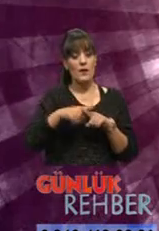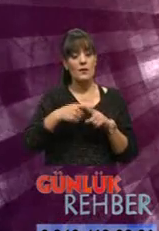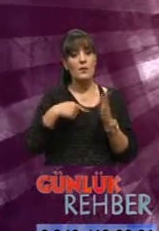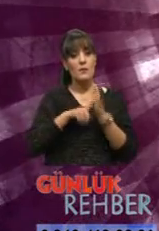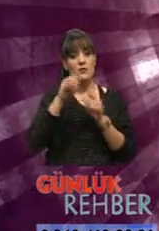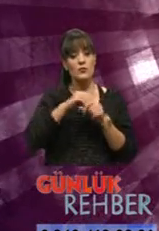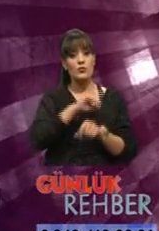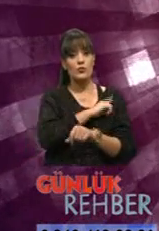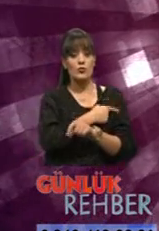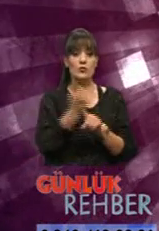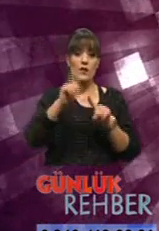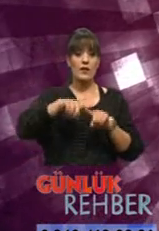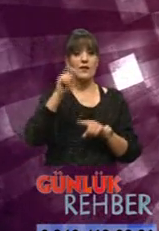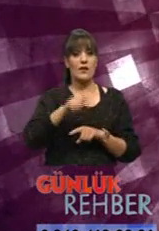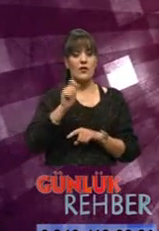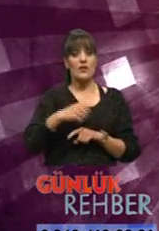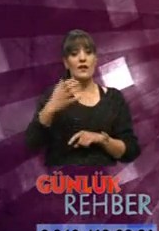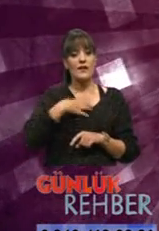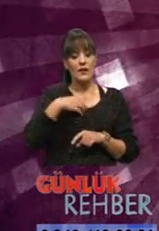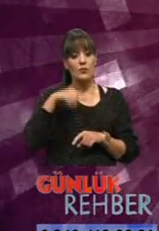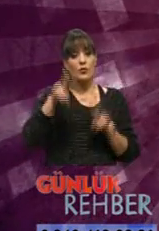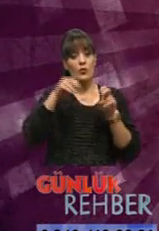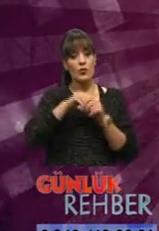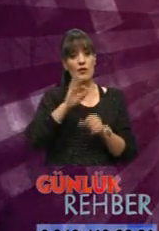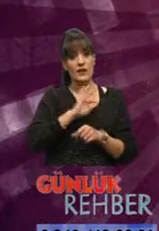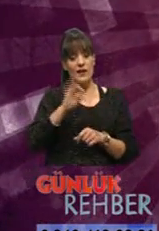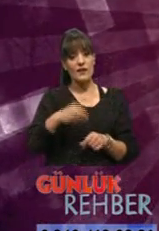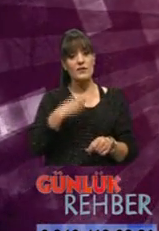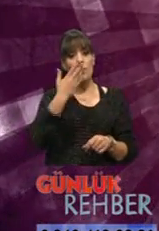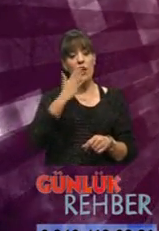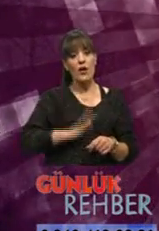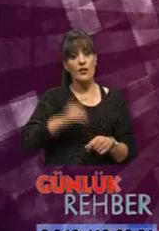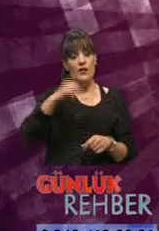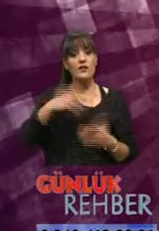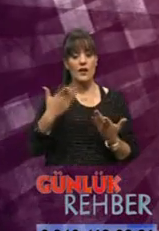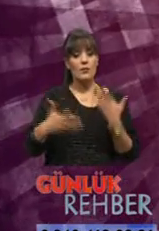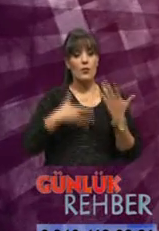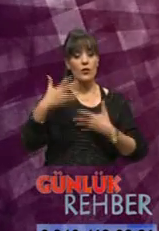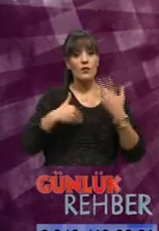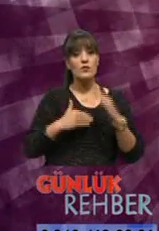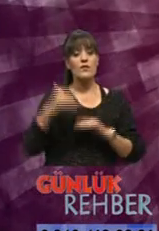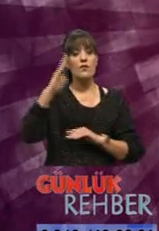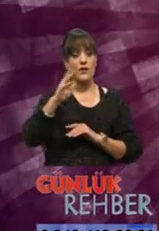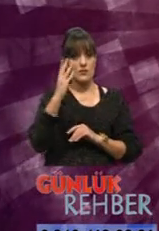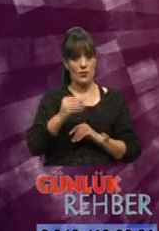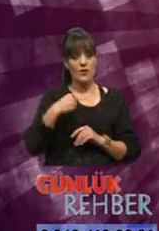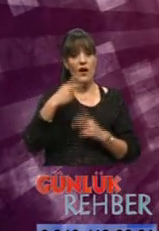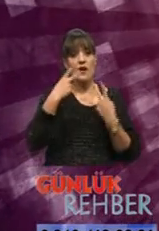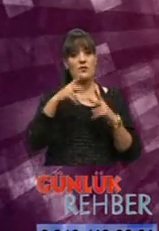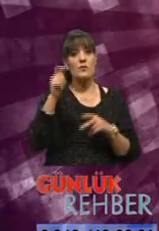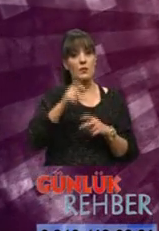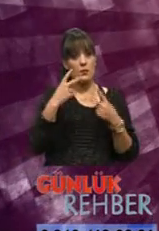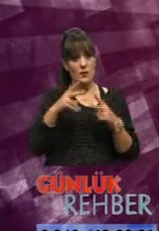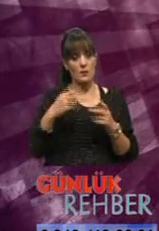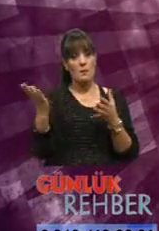başarıları üzerinde güçlü bir etki yaratıyor. Kendini bu konuda yeterli hisseden öğrenciler, yani motivasyonları yüksek olanlar, açıklama